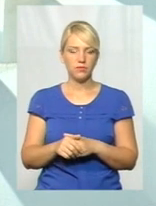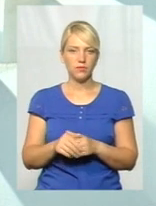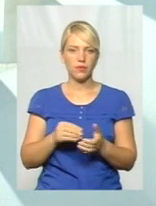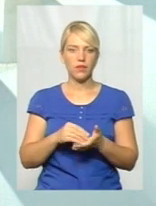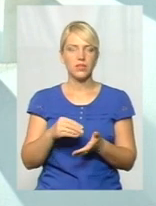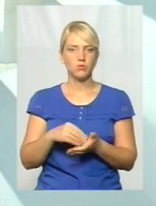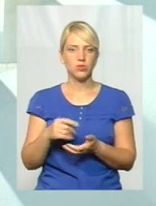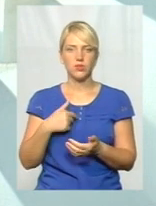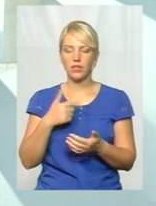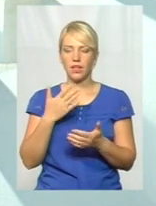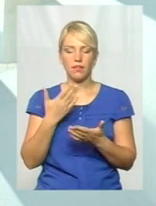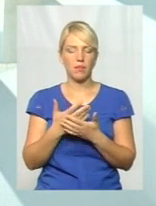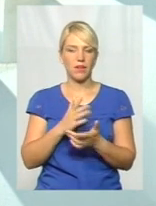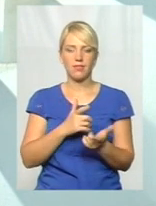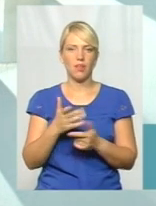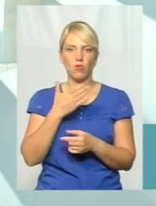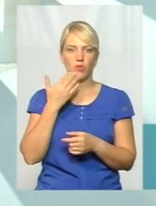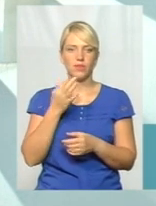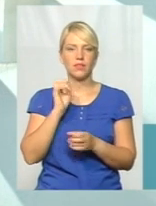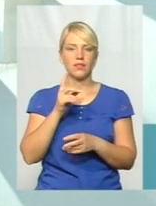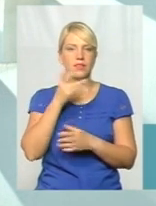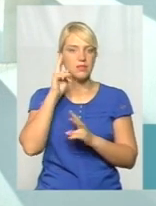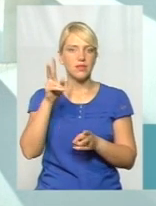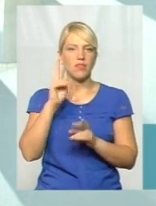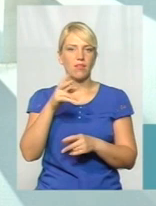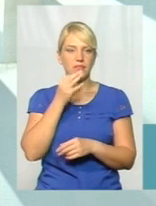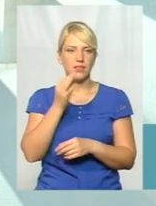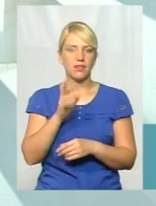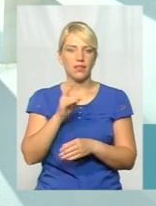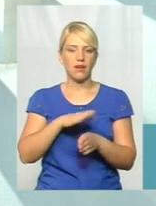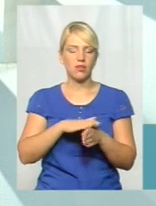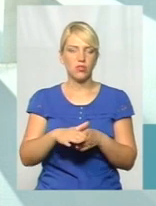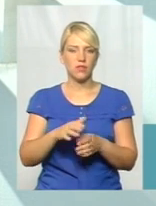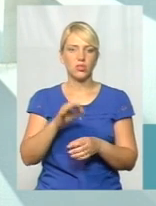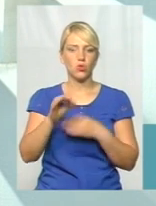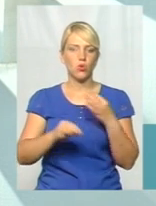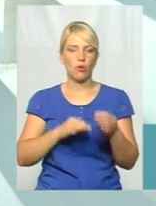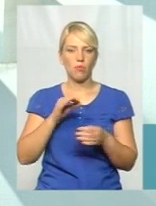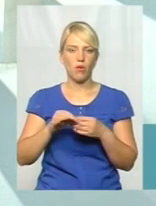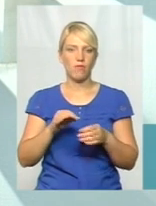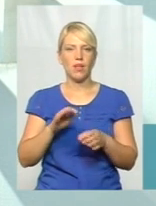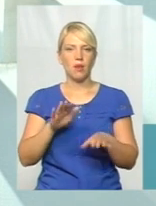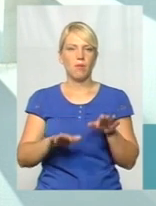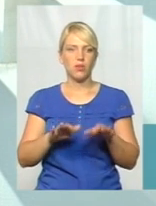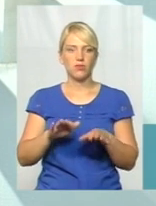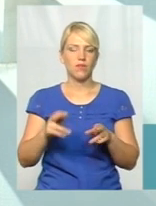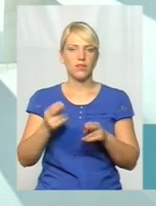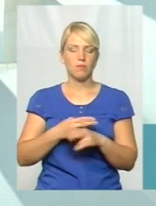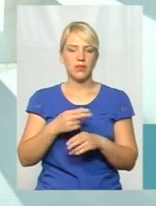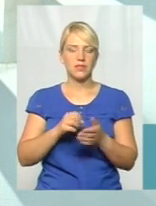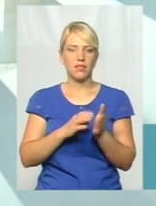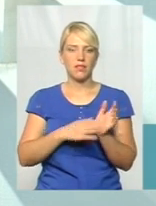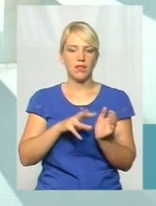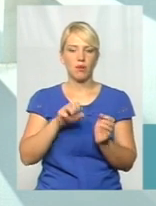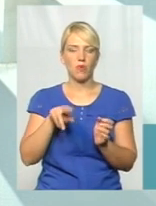я, наприклад, не готовий, навіть не знаю, як сказати, як реалізувати добове балансування без даних модемів. Тобто,